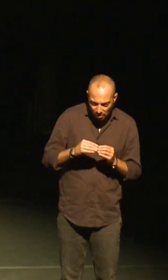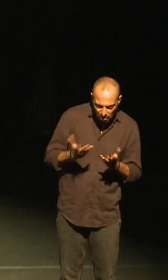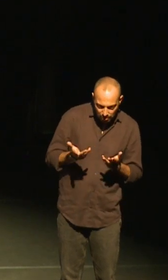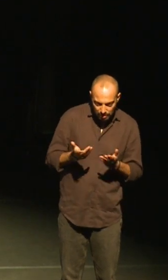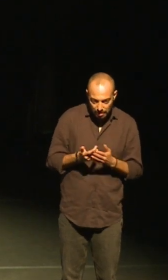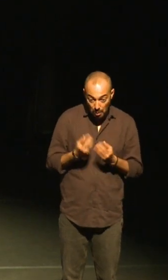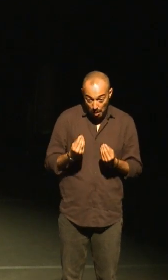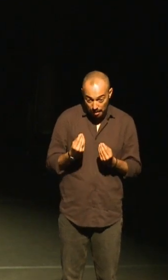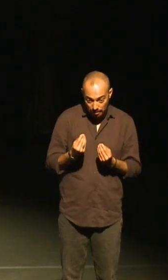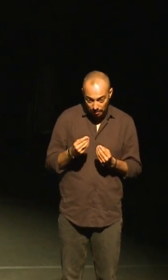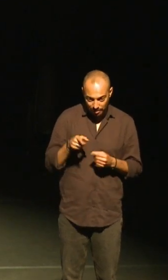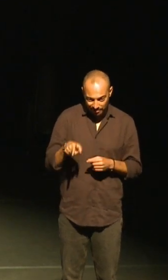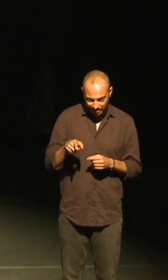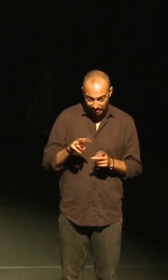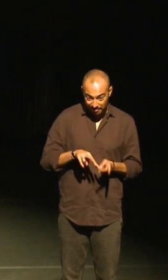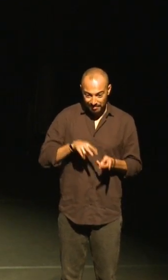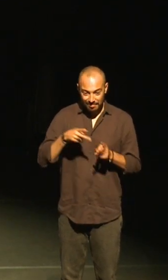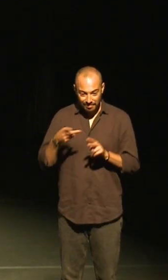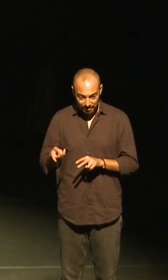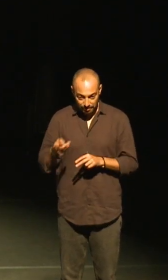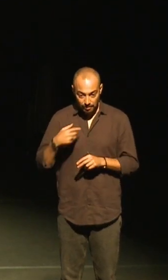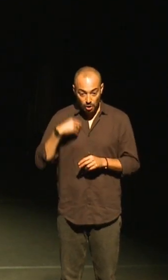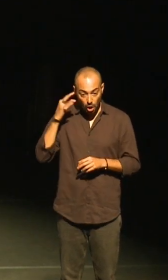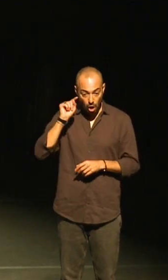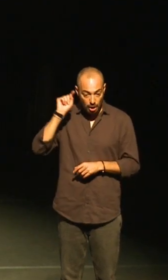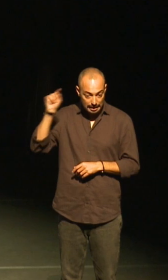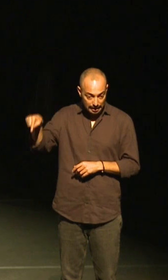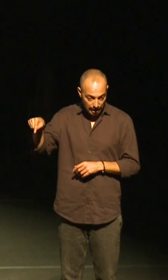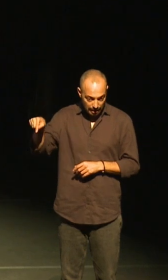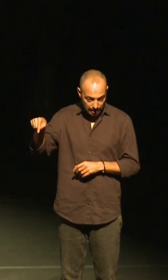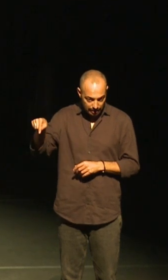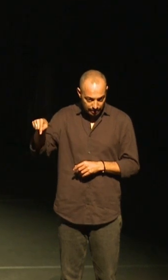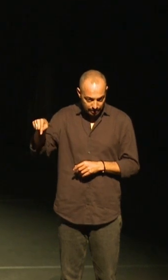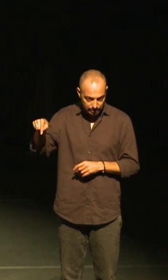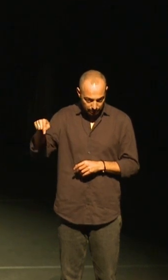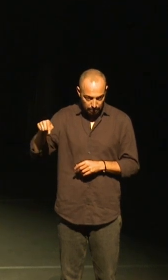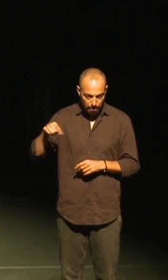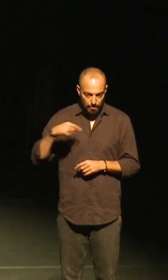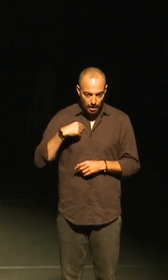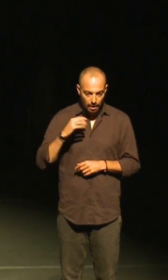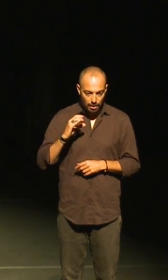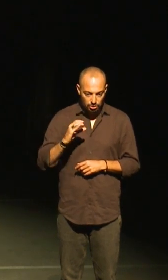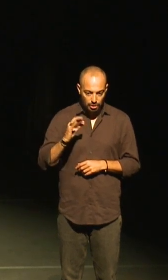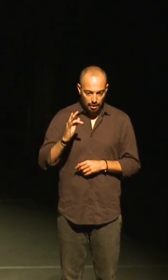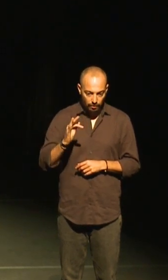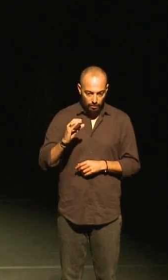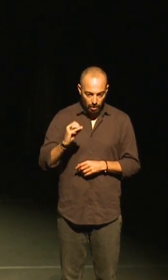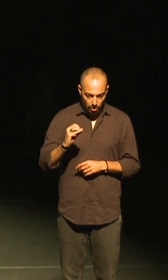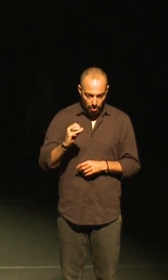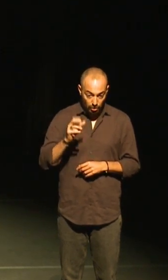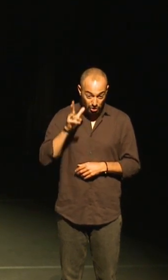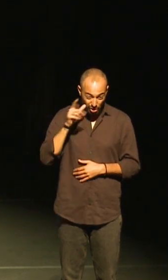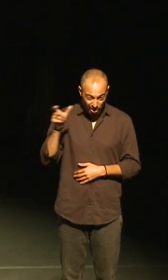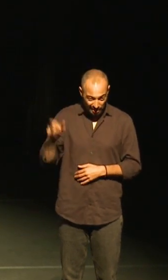dopo essere stato trasferito a Londra la mia la nostra SIAE fo mi disse Ah per questo non dicevi mai niente di te io pensavo